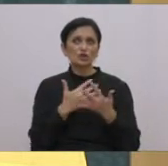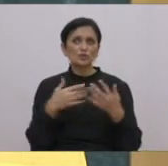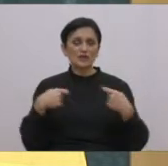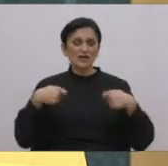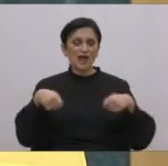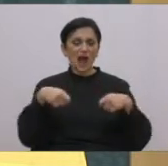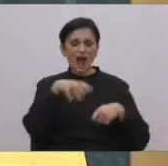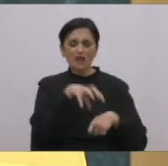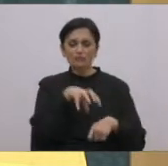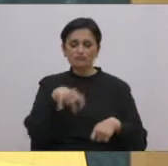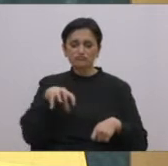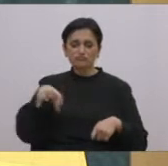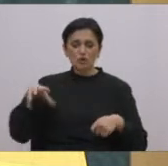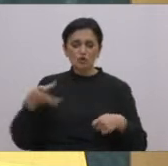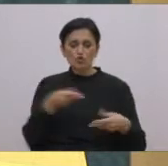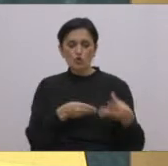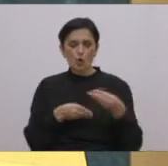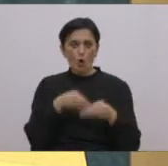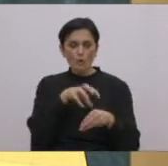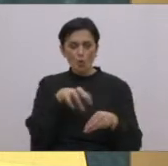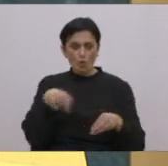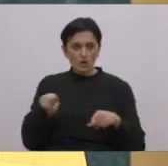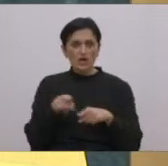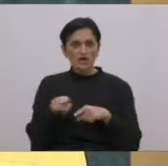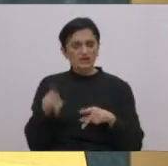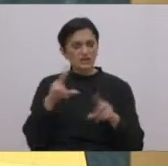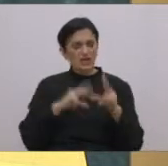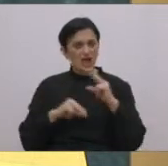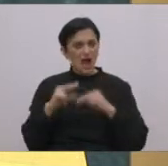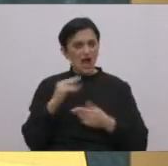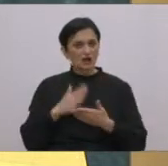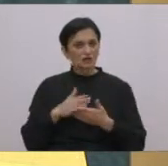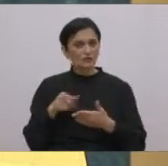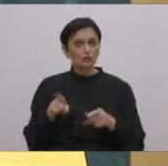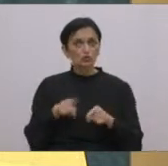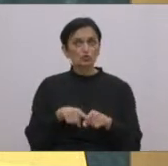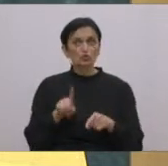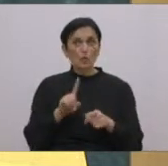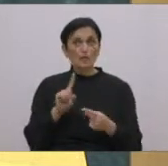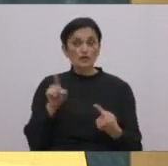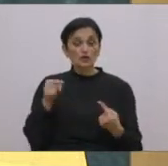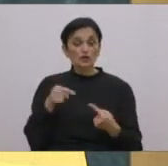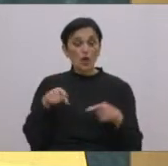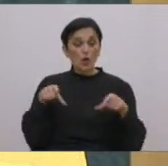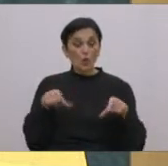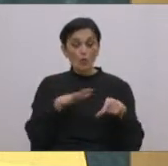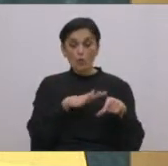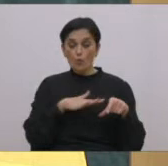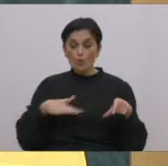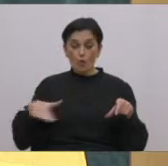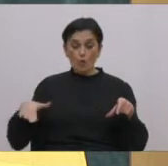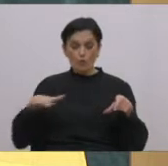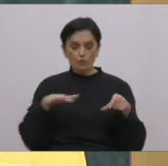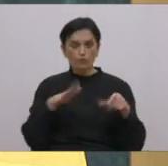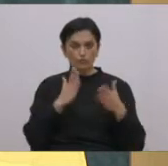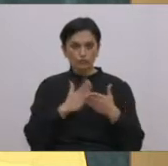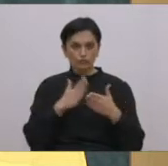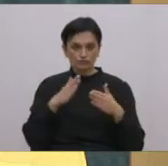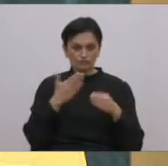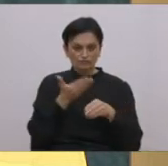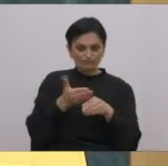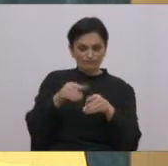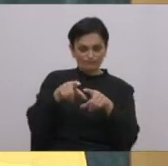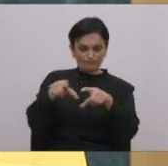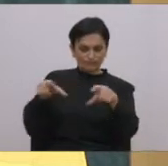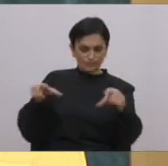გასაყიდად და კომერციისთვის და რა თქმა უნდა ესეც გათვალისწინებული გვაქვს. ჩვენ იმდაგვარად, რომ შესაბამისი მოედნები უკვე მოწყობილია და 2020 წელს